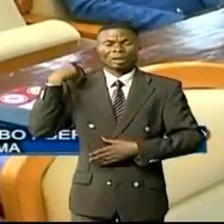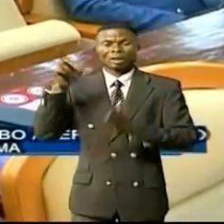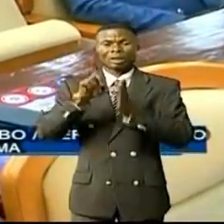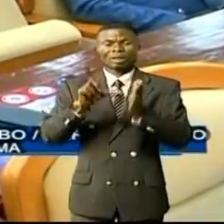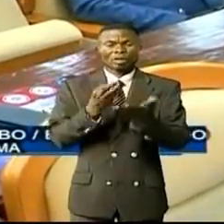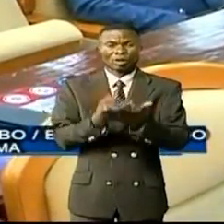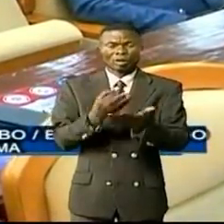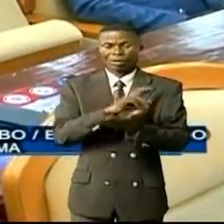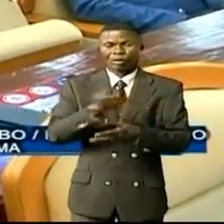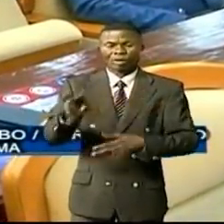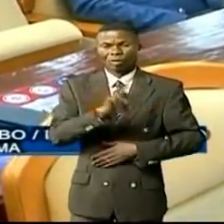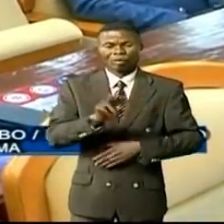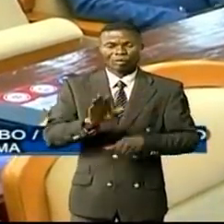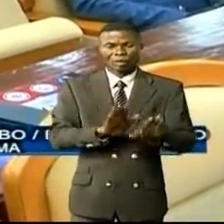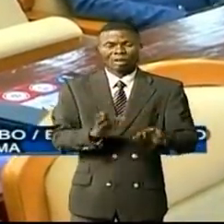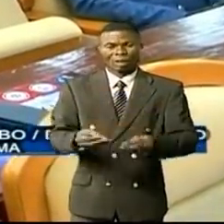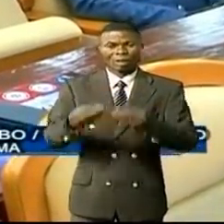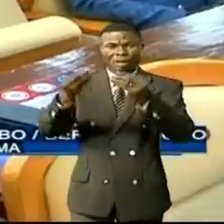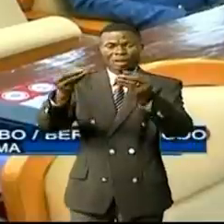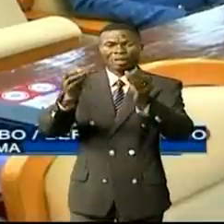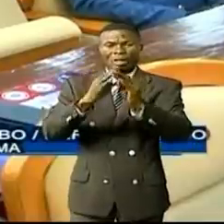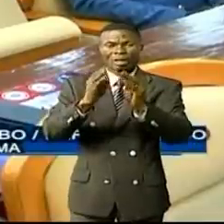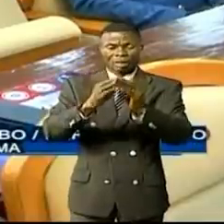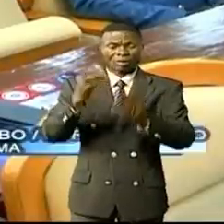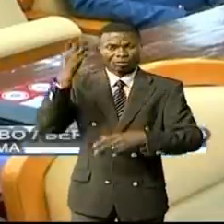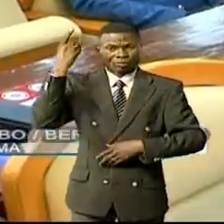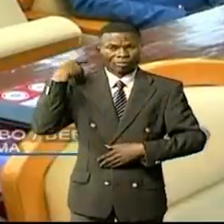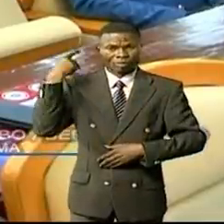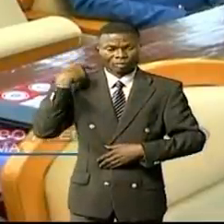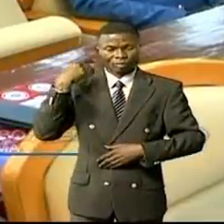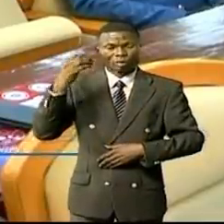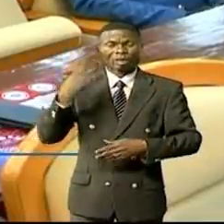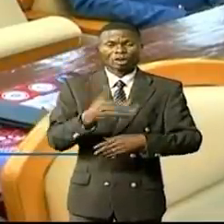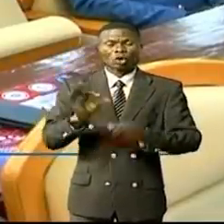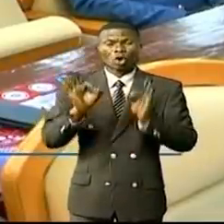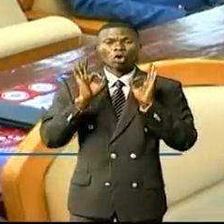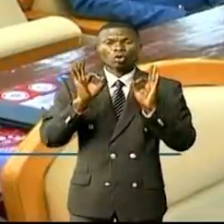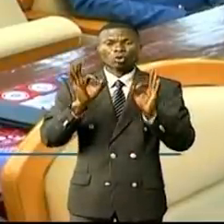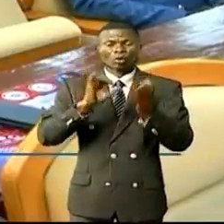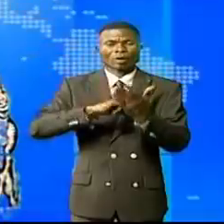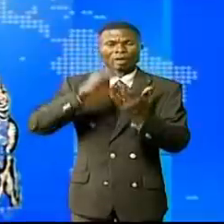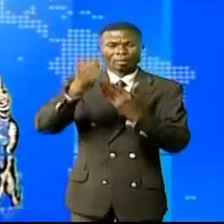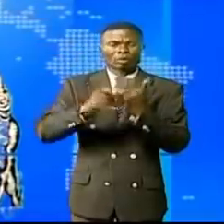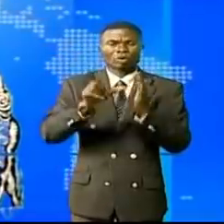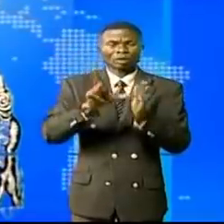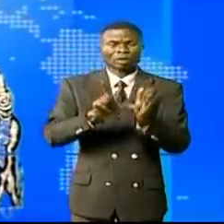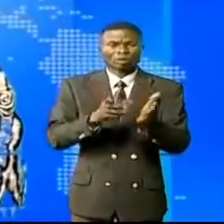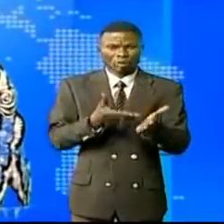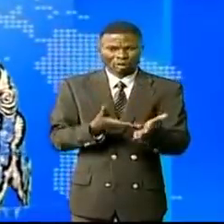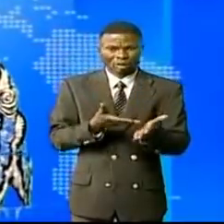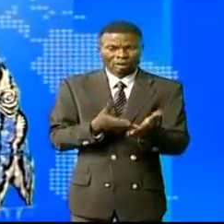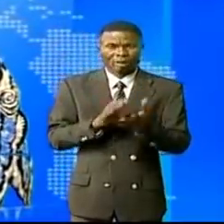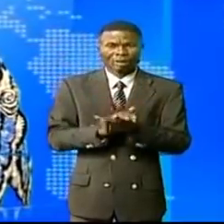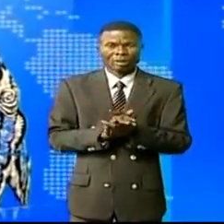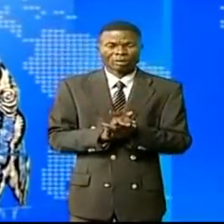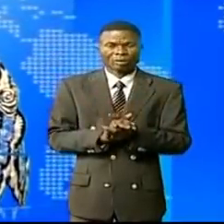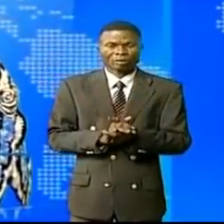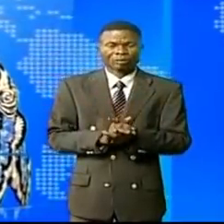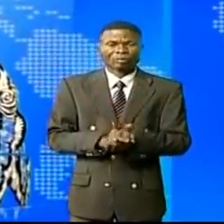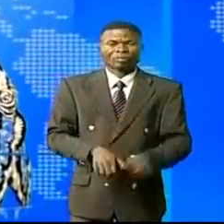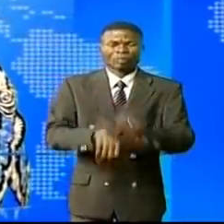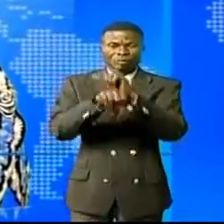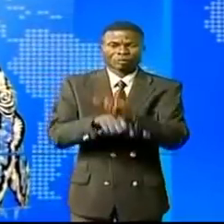finances 2022, a soumis à l'Assemblée plénière quelques innovations de ces projets de loi. Le rite congolais